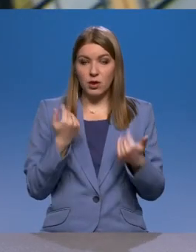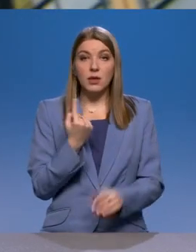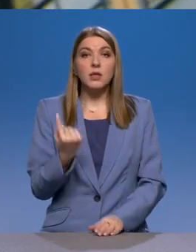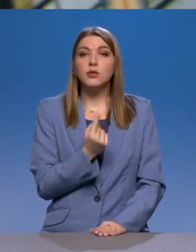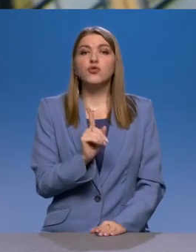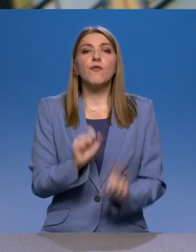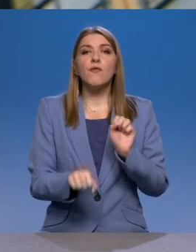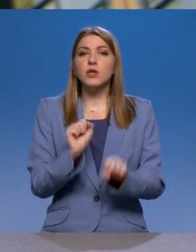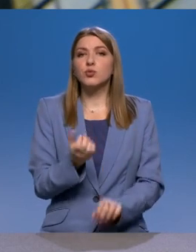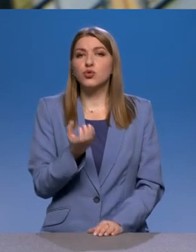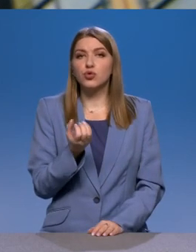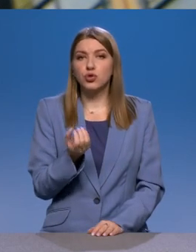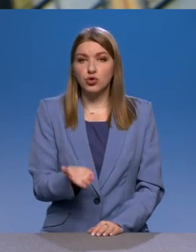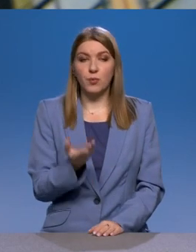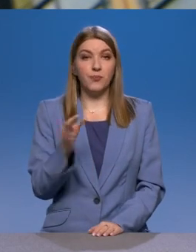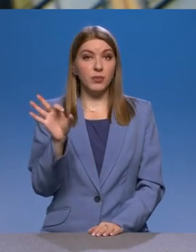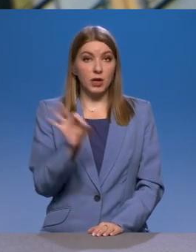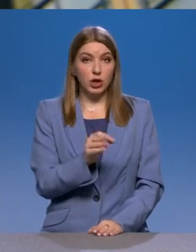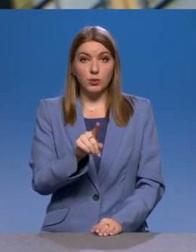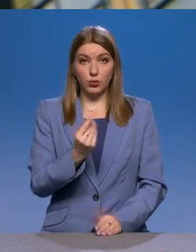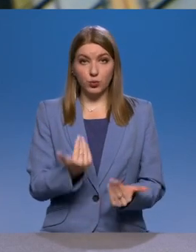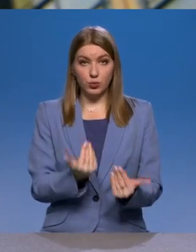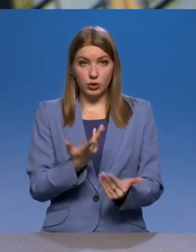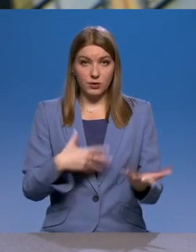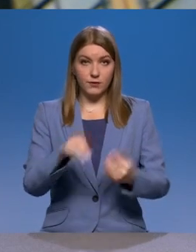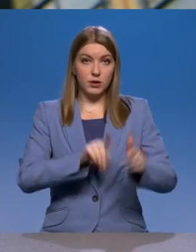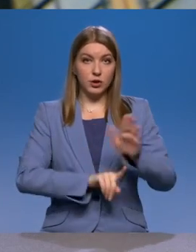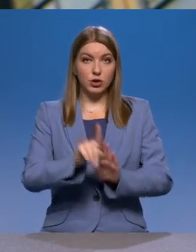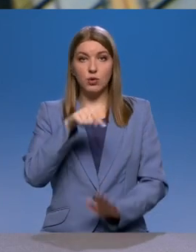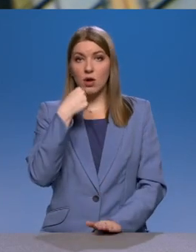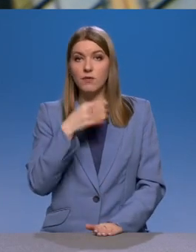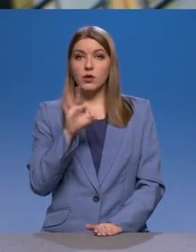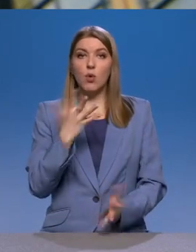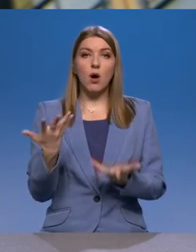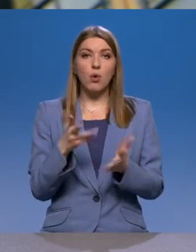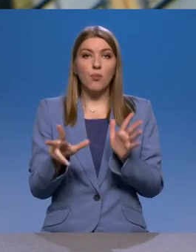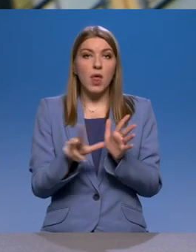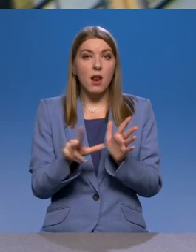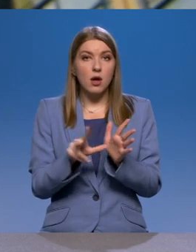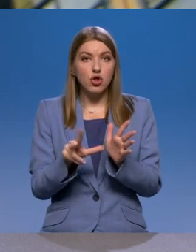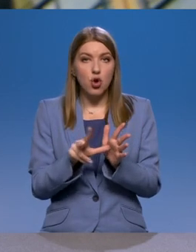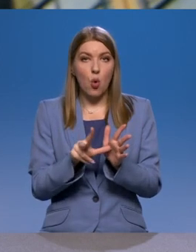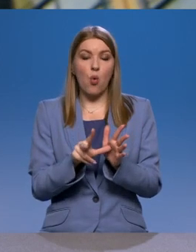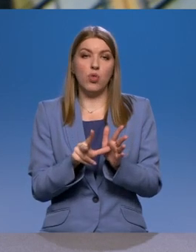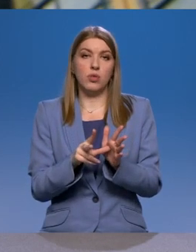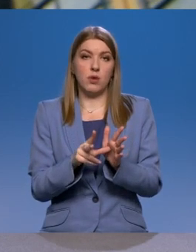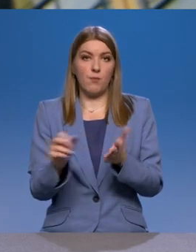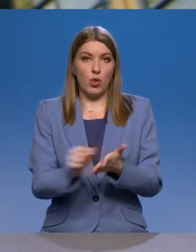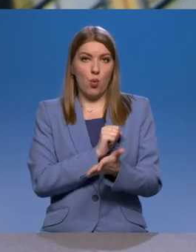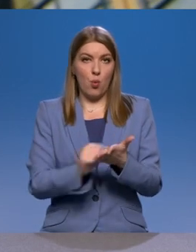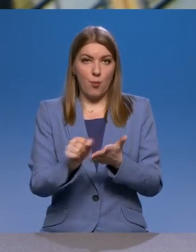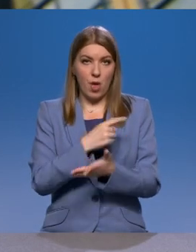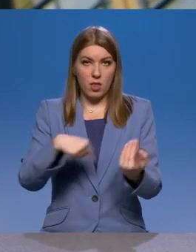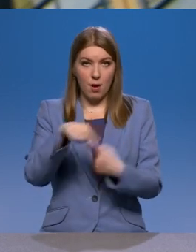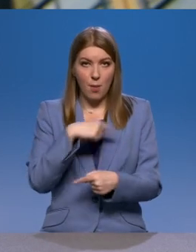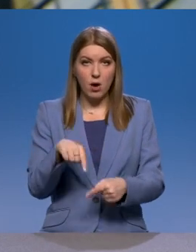еще. Очень часто, почему сейчас начинают все там говорить о каком-то электронном обороте документов, очень часто бывает